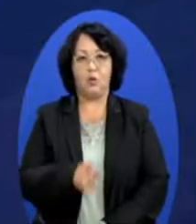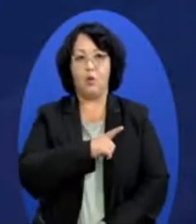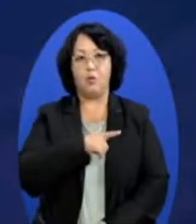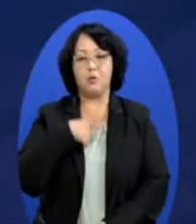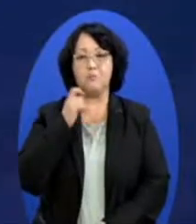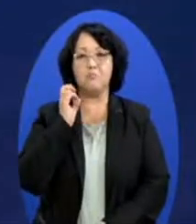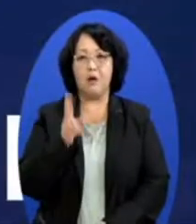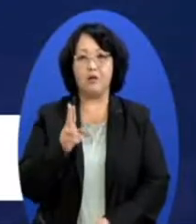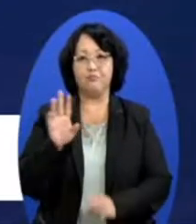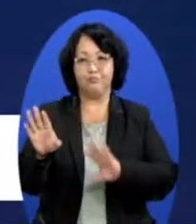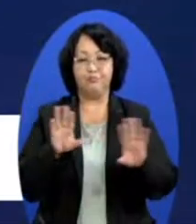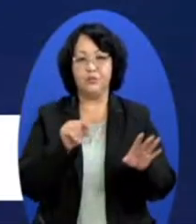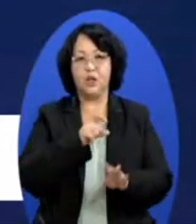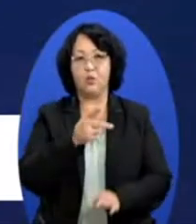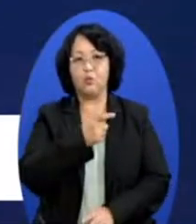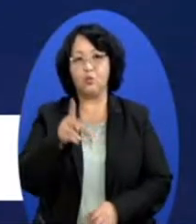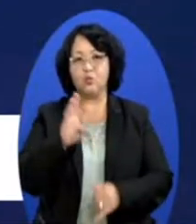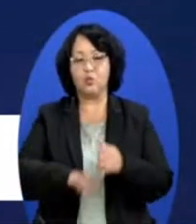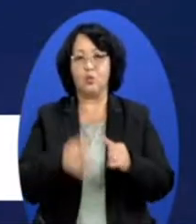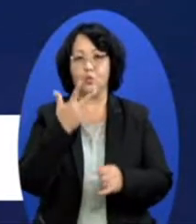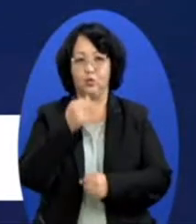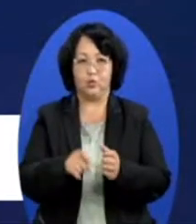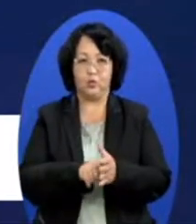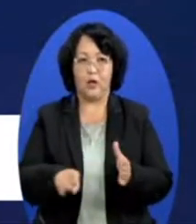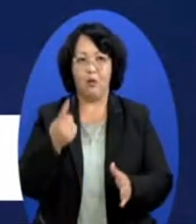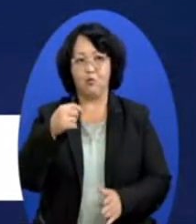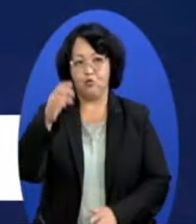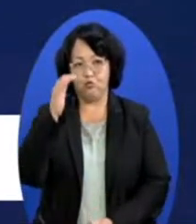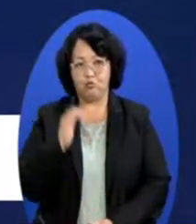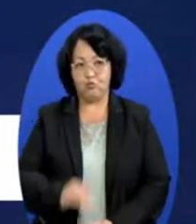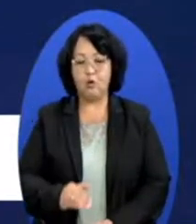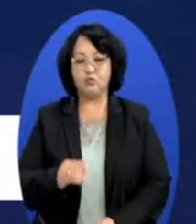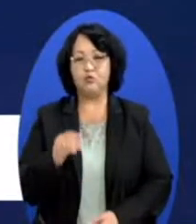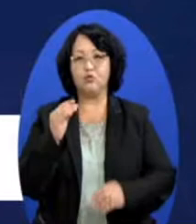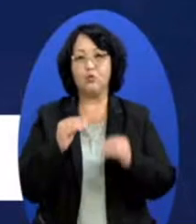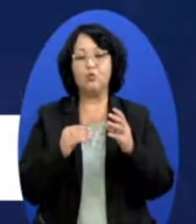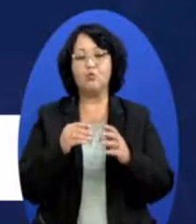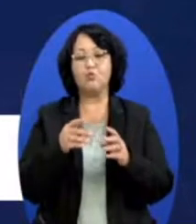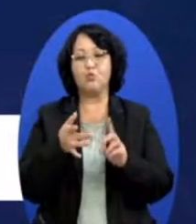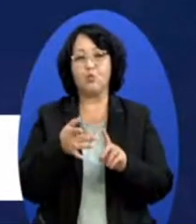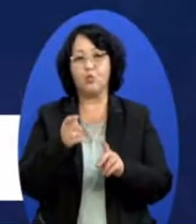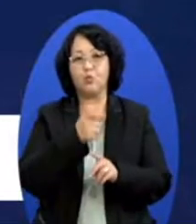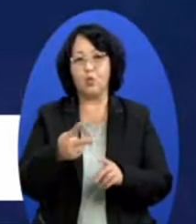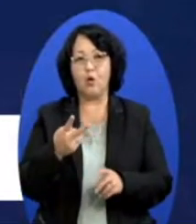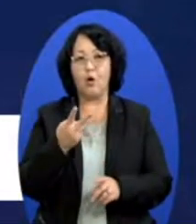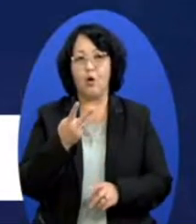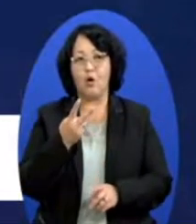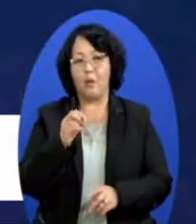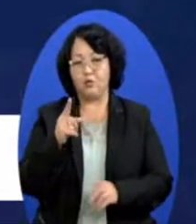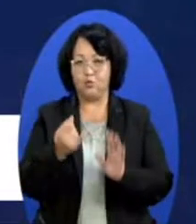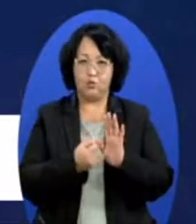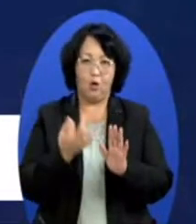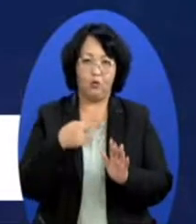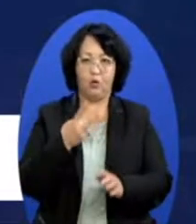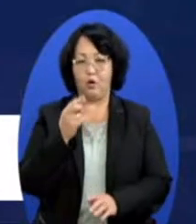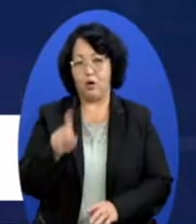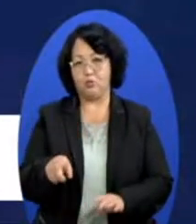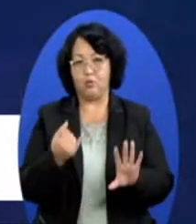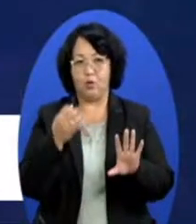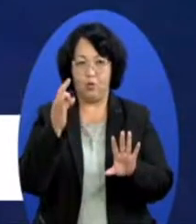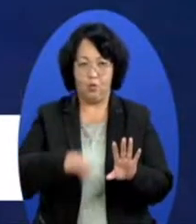Арилжааны банкны зээлийн хүү сүүлийн 30 жилийн хамгийн доод түвшинд хүрсэн. Зээлийн жигсэн дундаж хүү 2016 онд 20.6% байсан бол